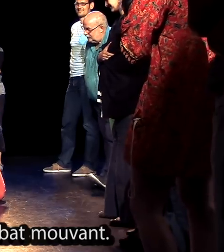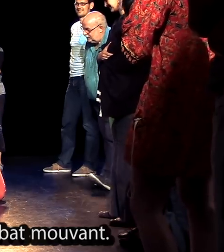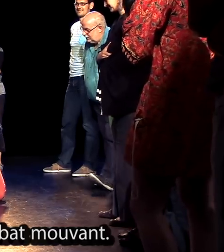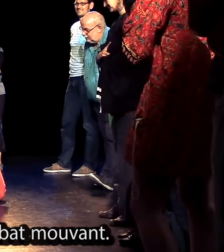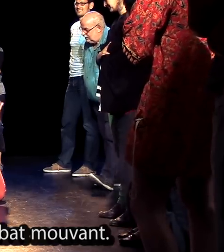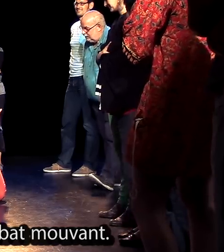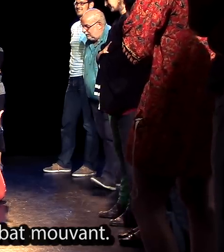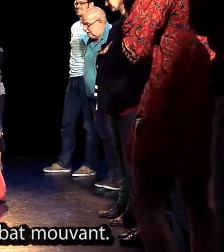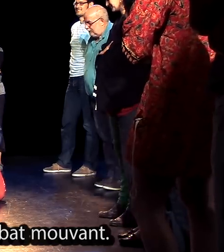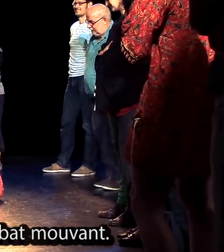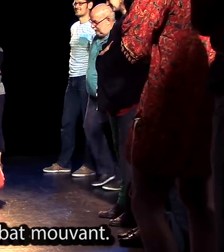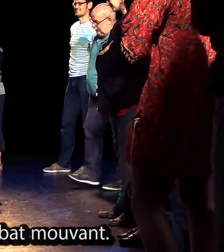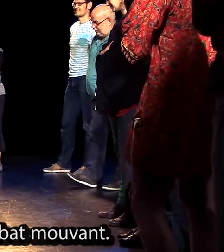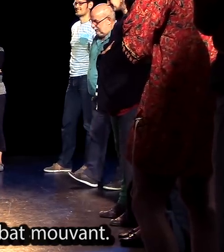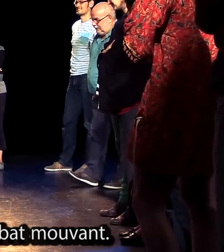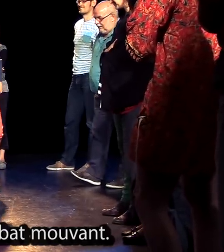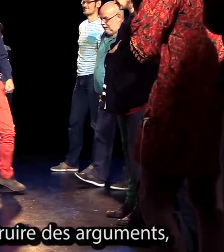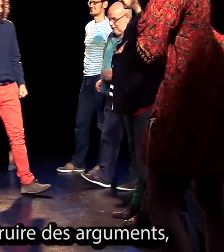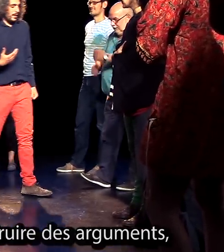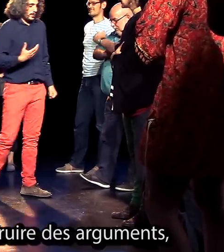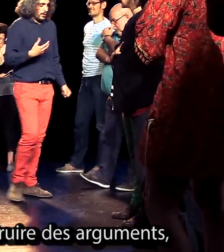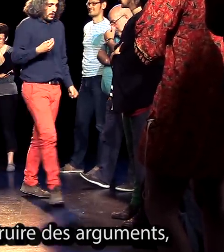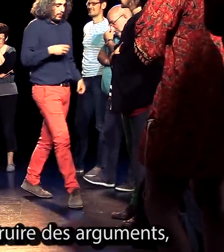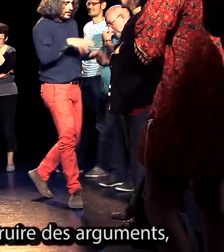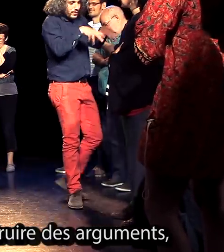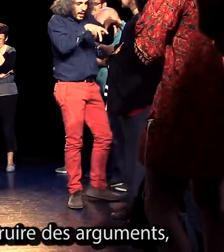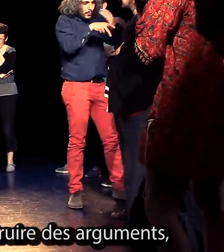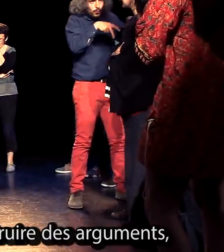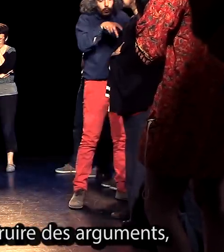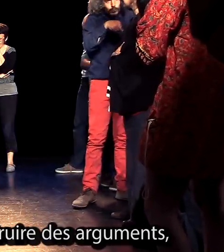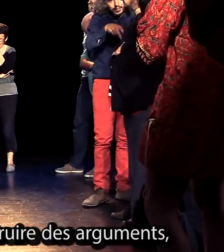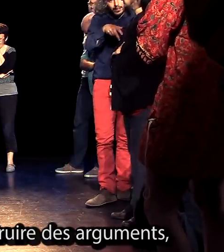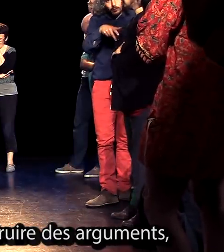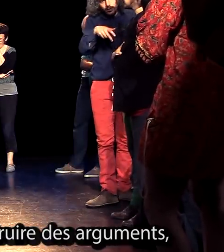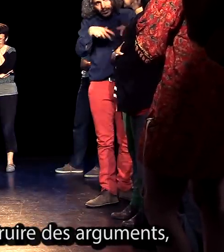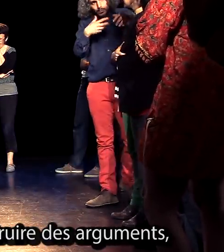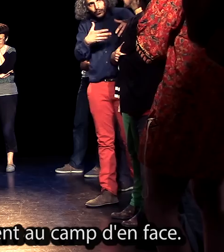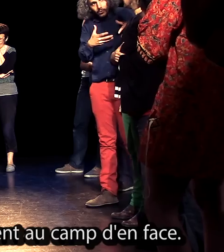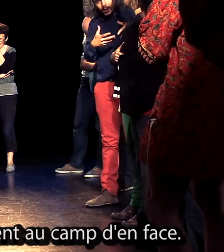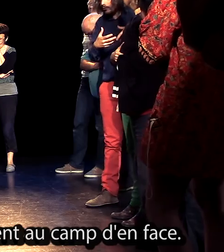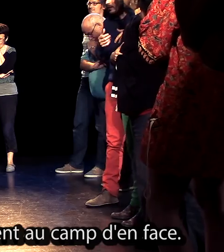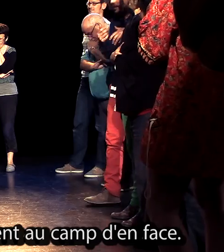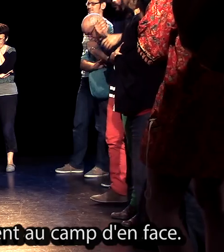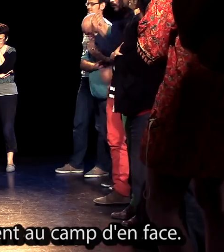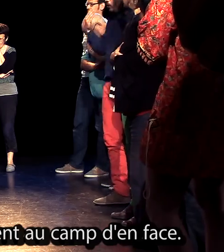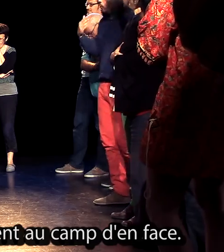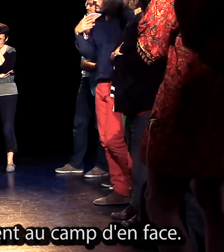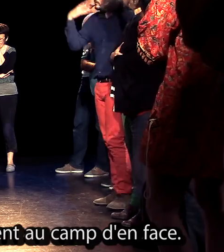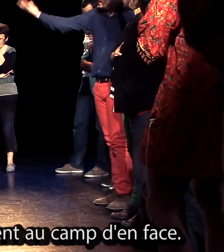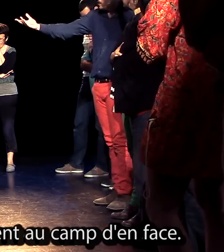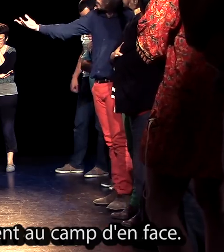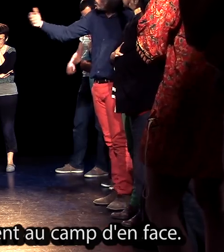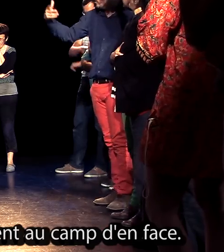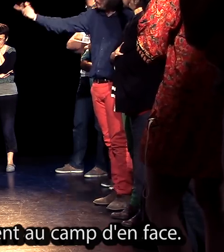ça sera un débat mouvant. C'est-à-dire, je vais vous proposer de... On va discuter un peu pour construire des arguments, et puis une fois qu'on aura construit des arguments, on